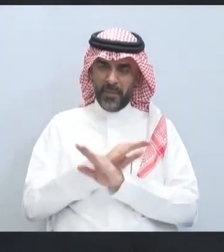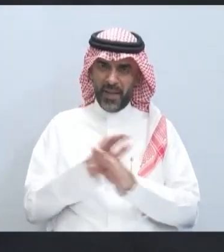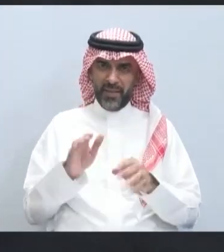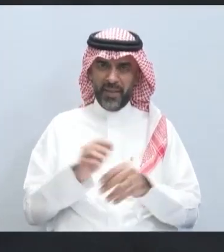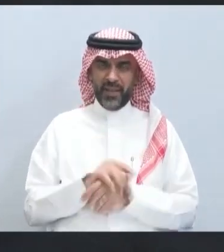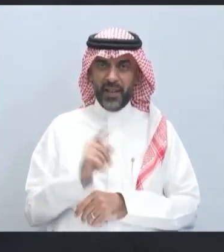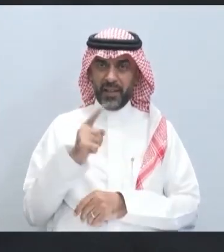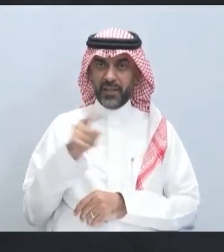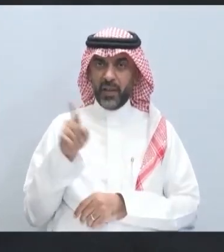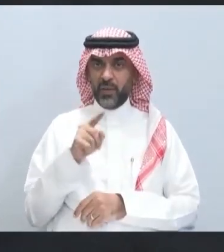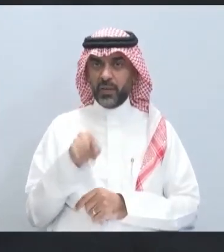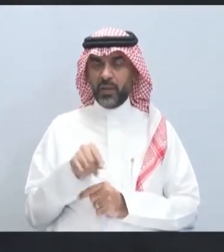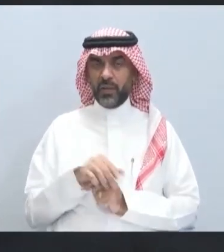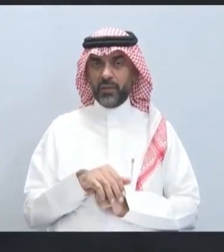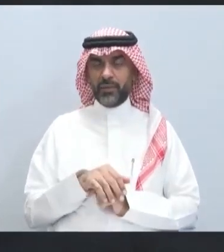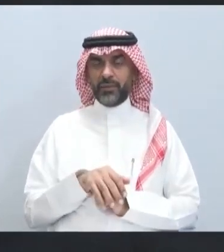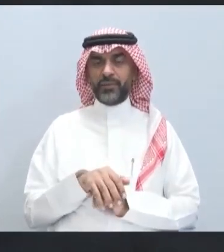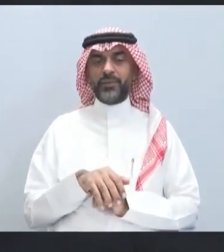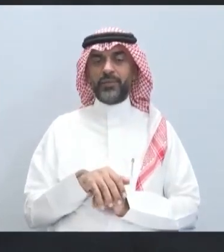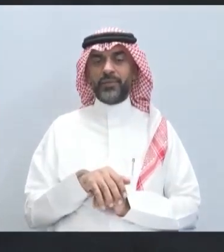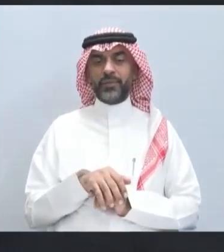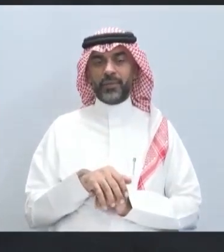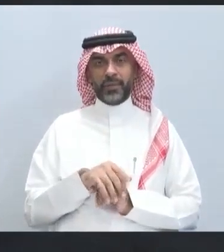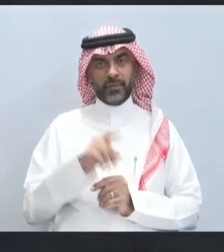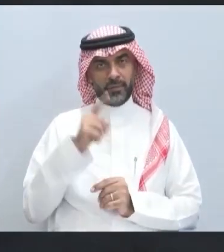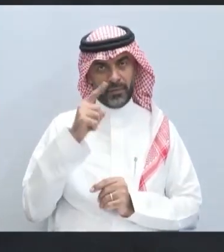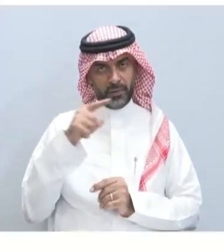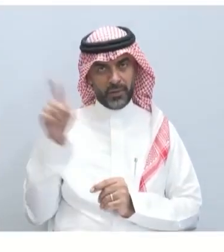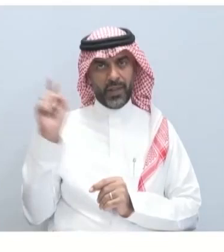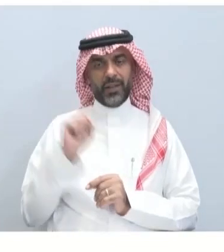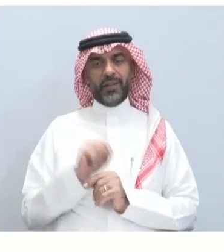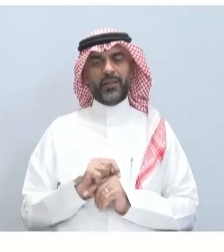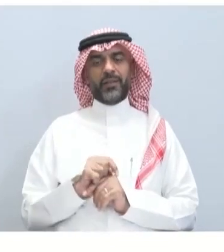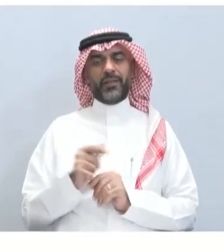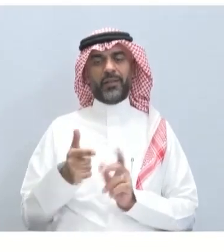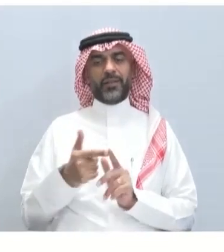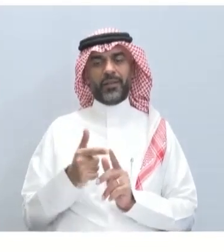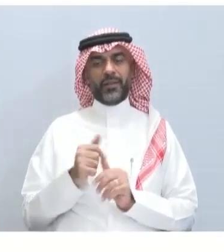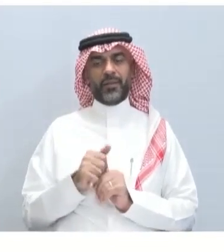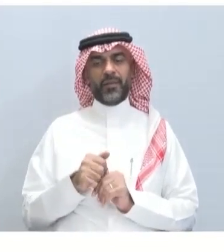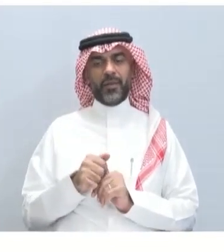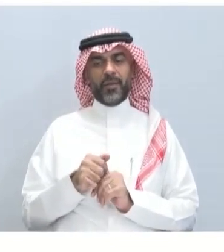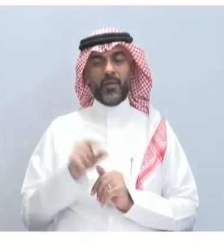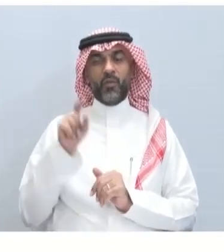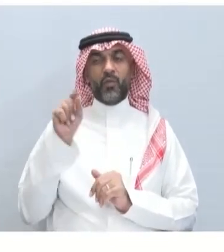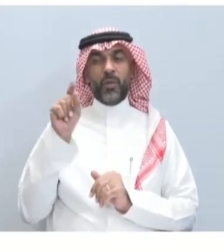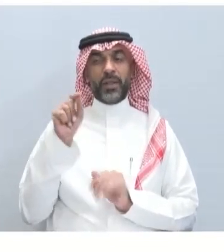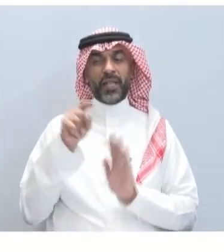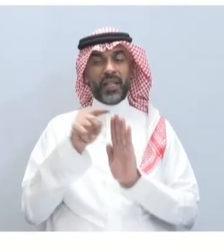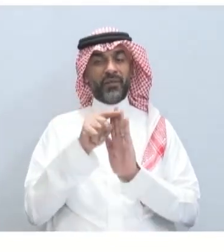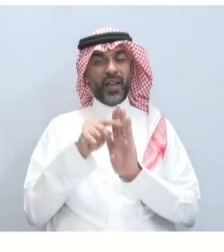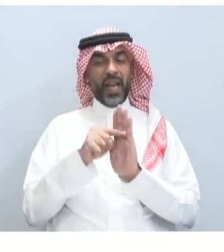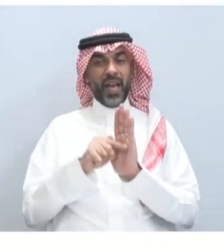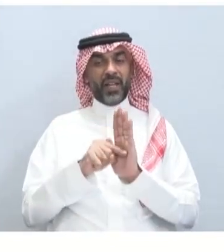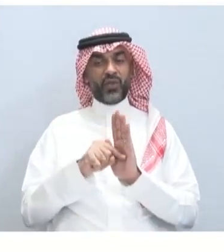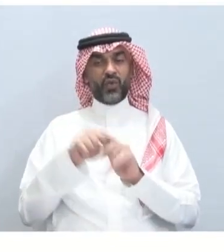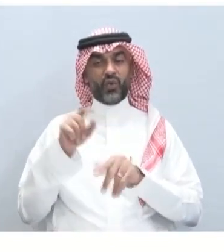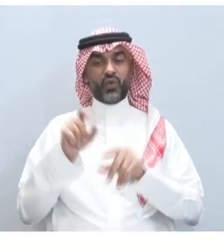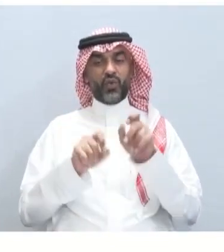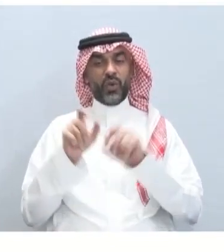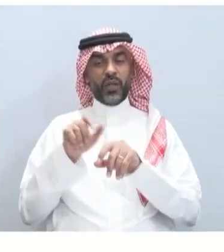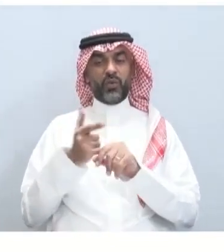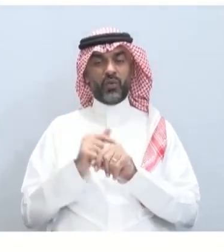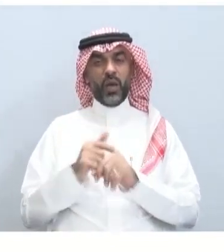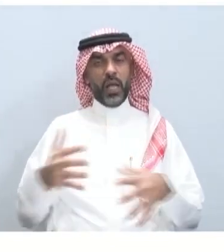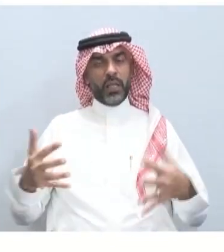ممتاز اذا الكلام اذا اجابه صحيحه من اهم مميزات الفهارس الالكترونيه